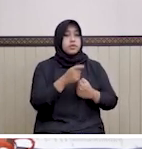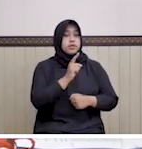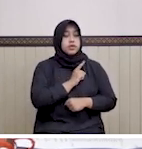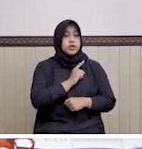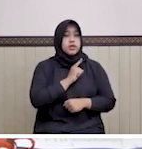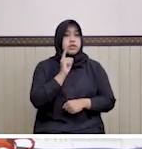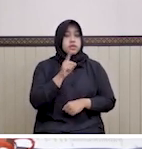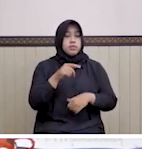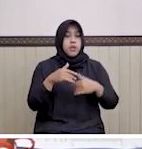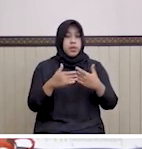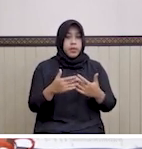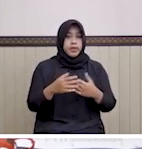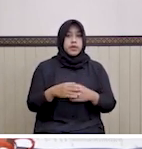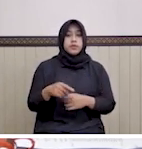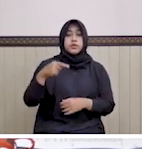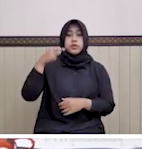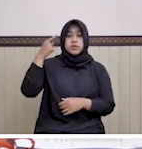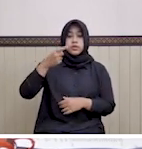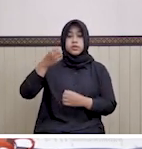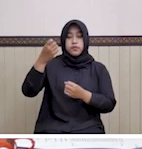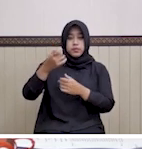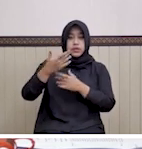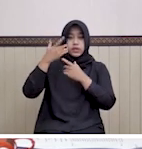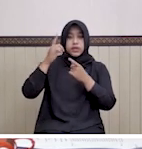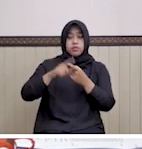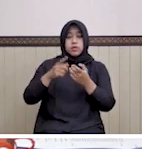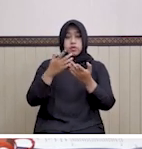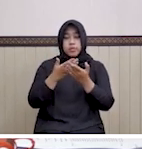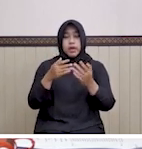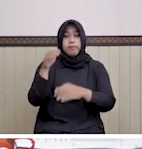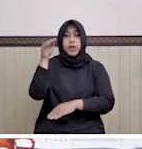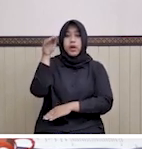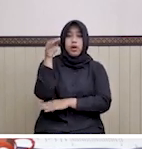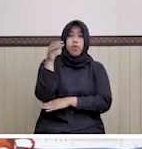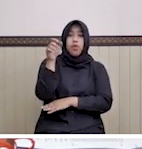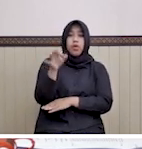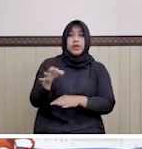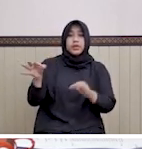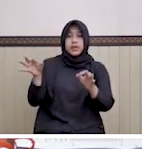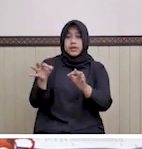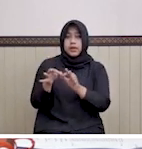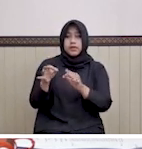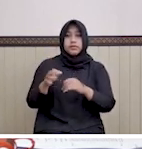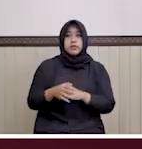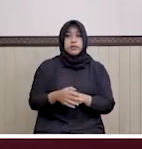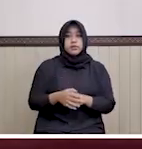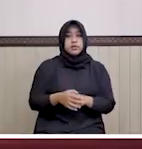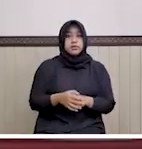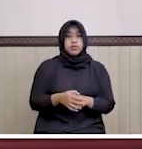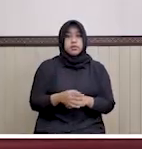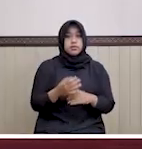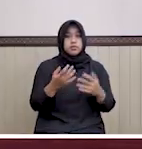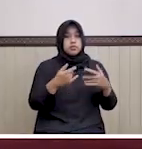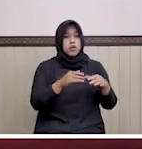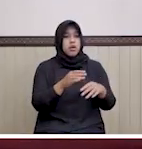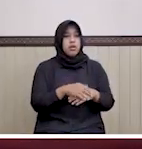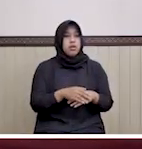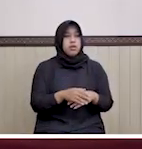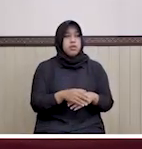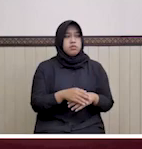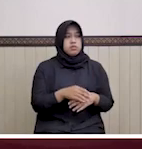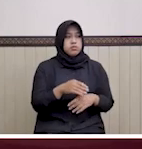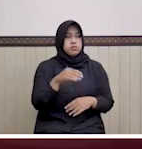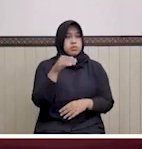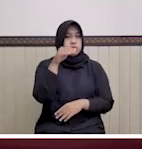seringkali Eh tadi disampaikan temen-temen pelakunya ada orang yang terdekat sudahlah gitu pelakunya toh